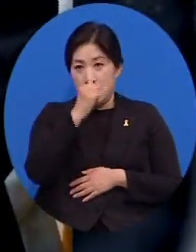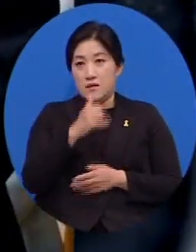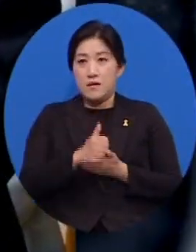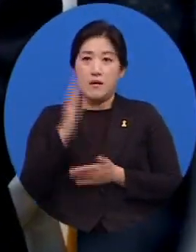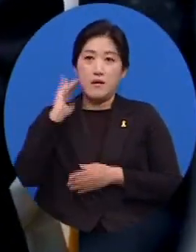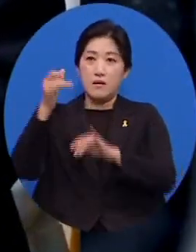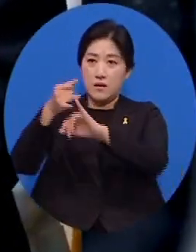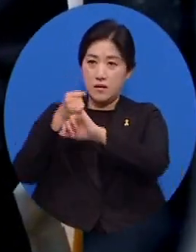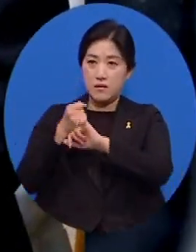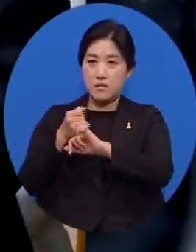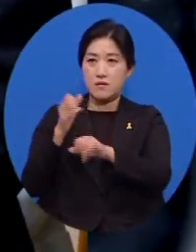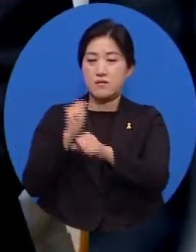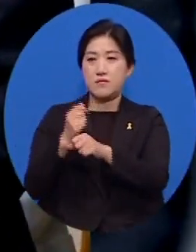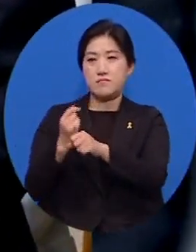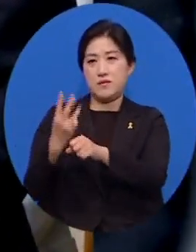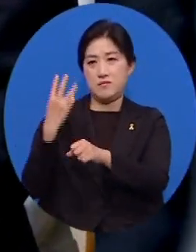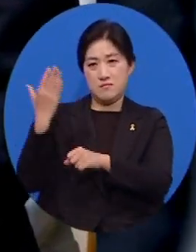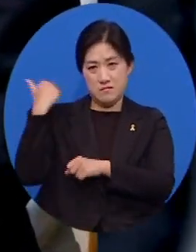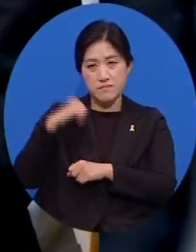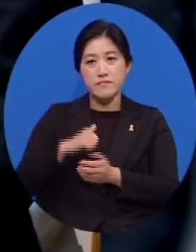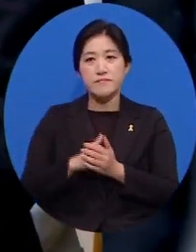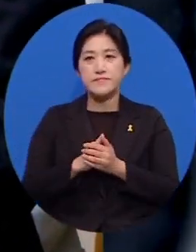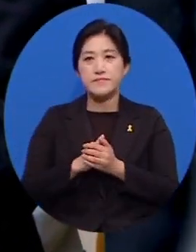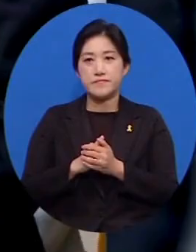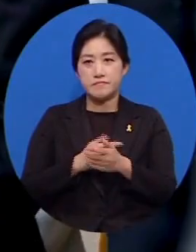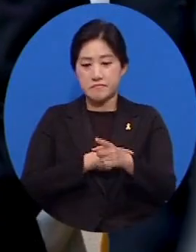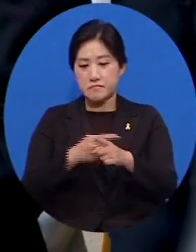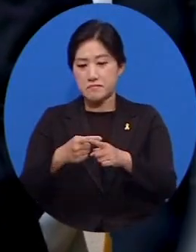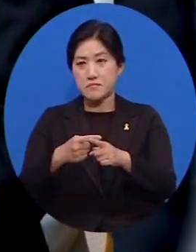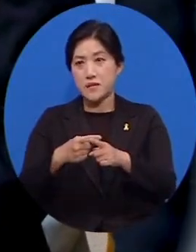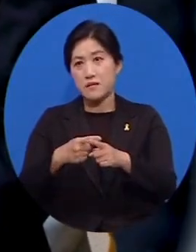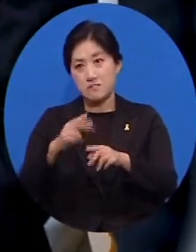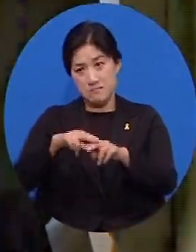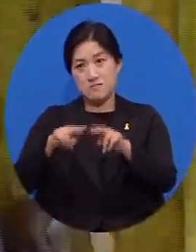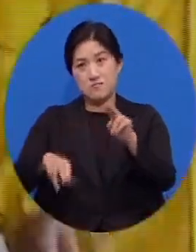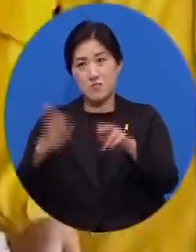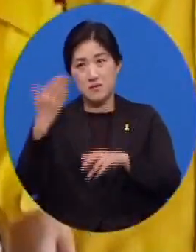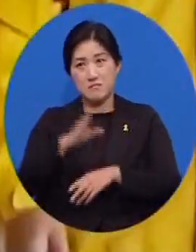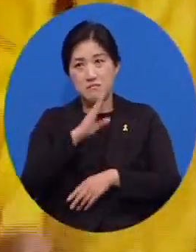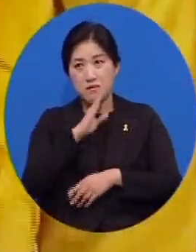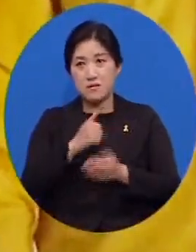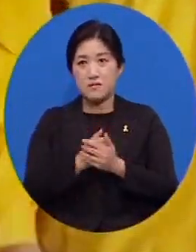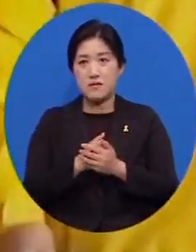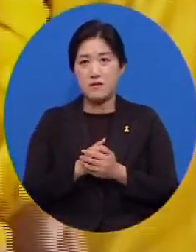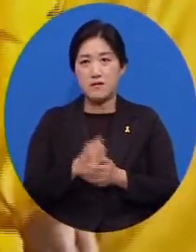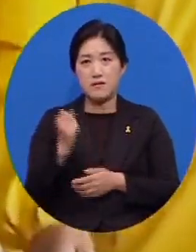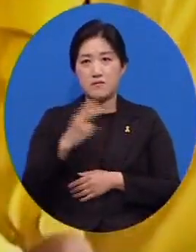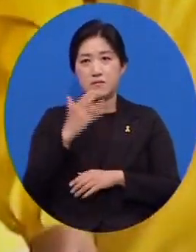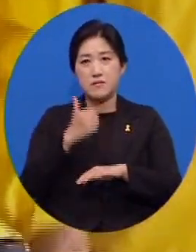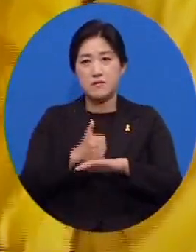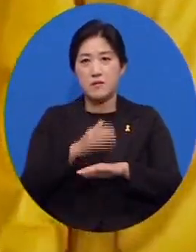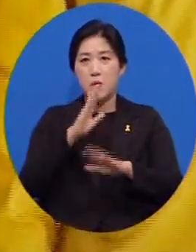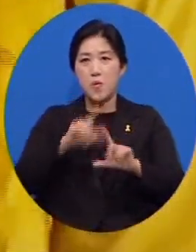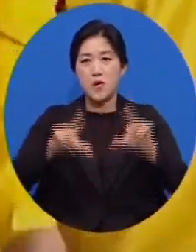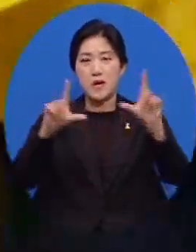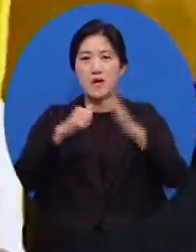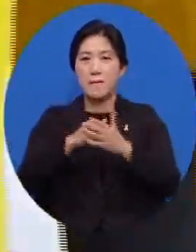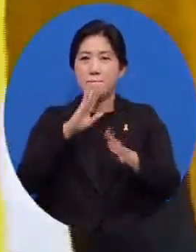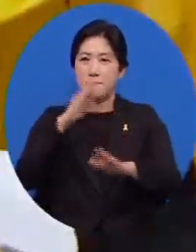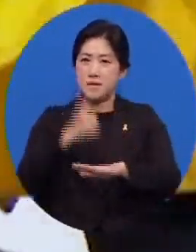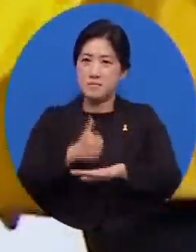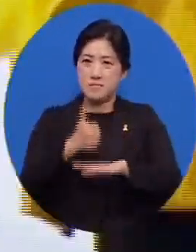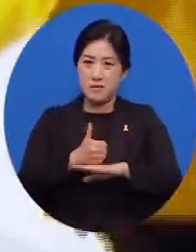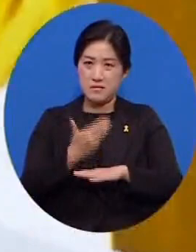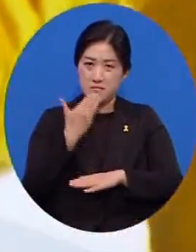대통령의 약속은 이미 몇 년 전이고 임기도 정해져 있는데 어쩌면 올해가 진짜 마지막일 수도